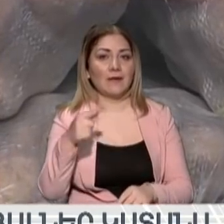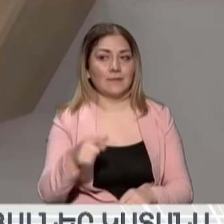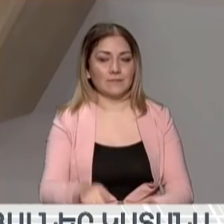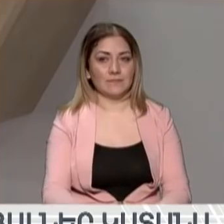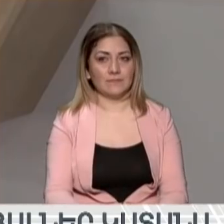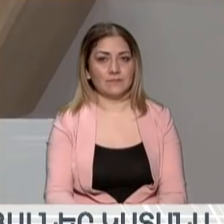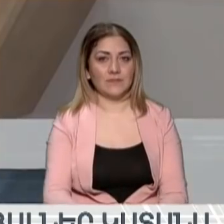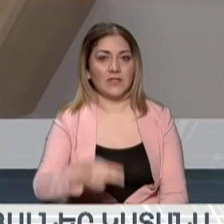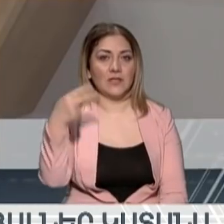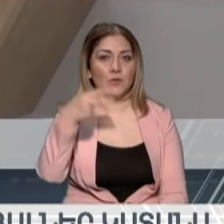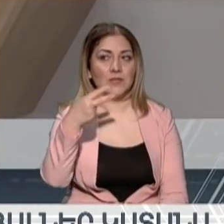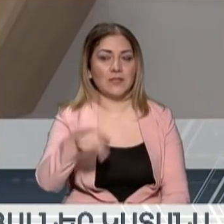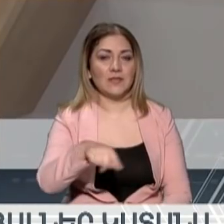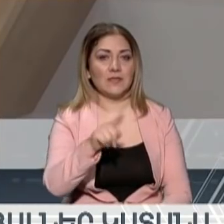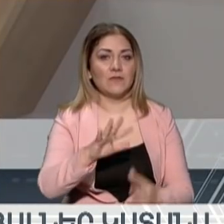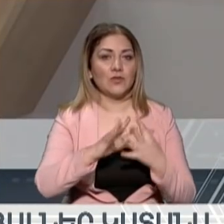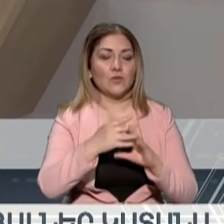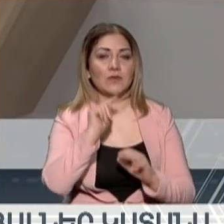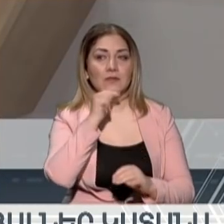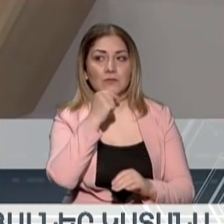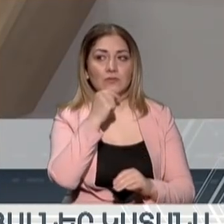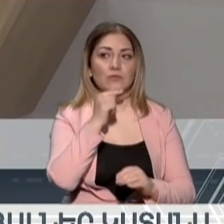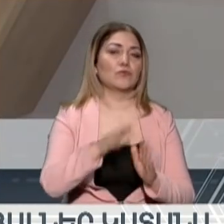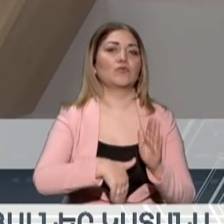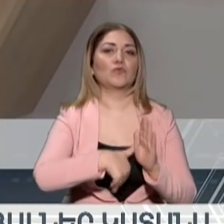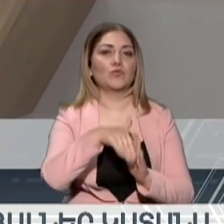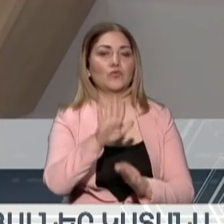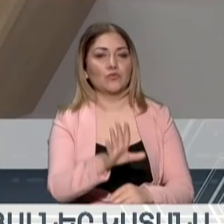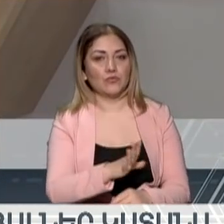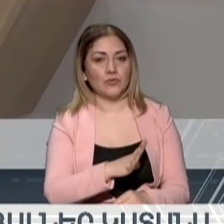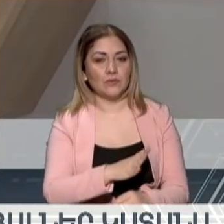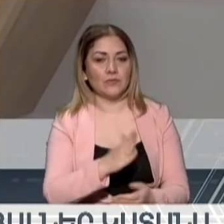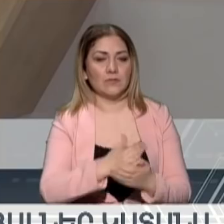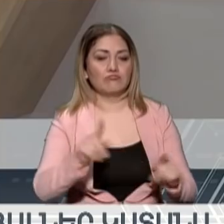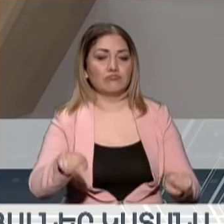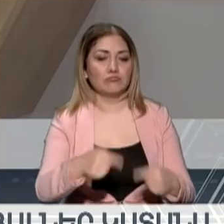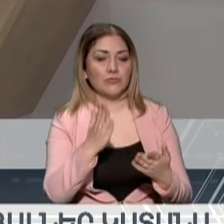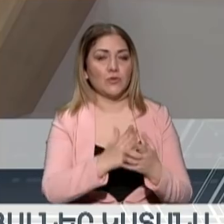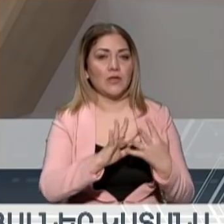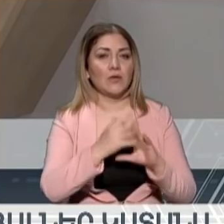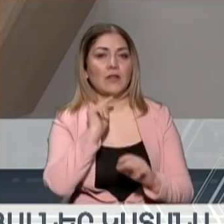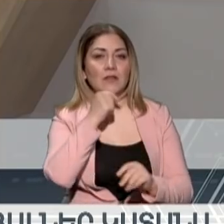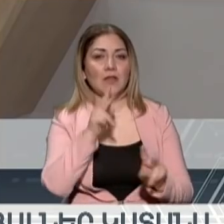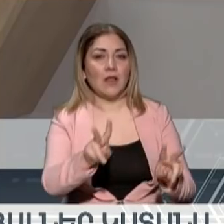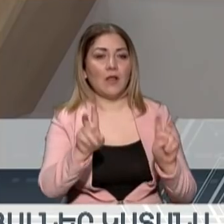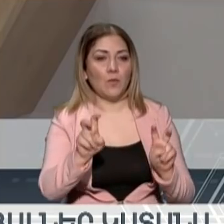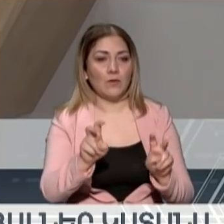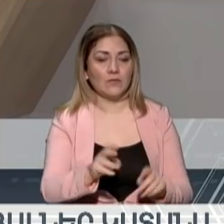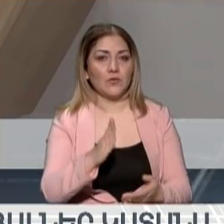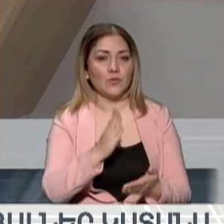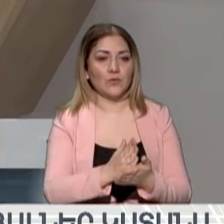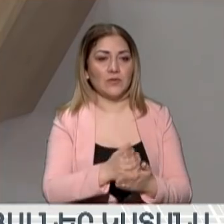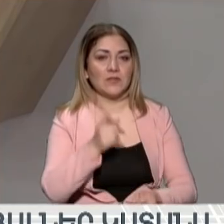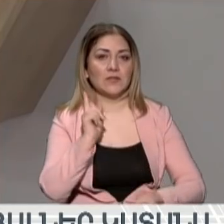Քերոփյանը։ 2020 թվականին գյուղատնտեսությունը իրեն լավ է դրսևորել եւ մենք ունենք լավ աճ եւ նաեւ ունենք շատ